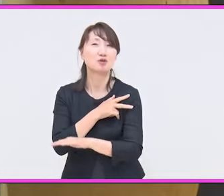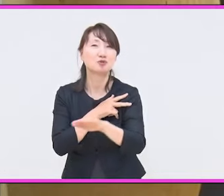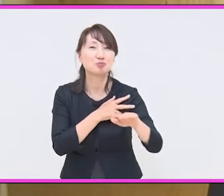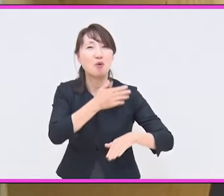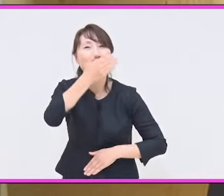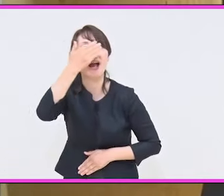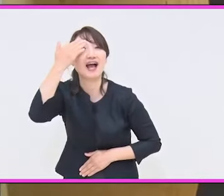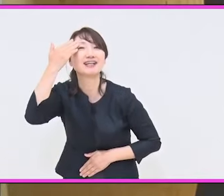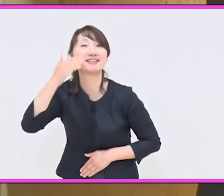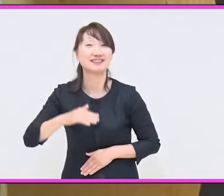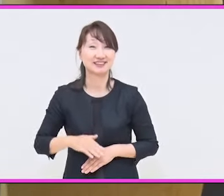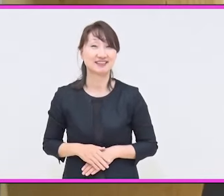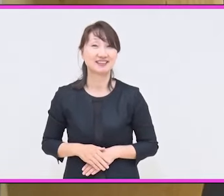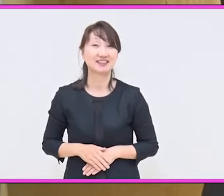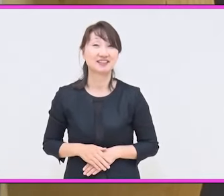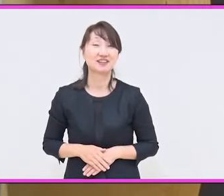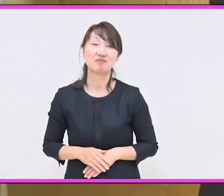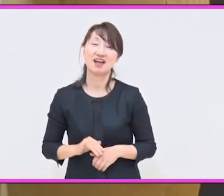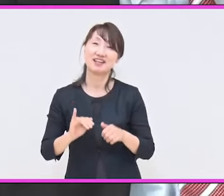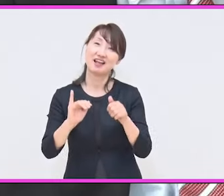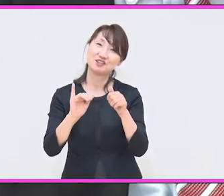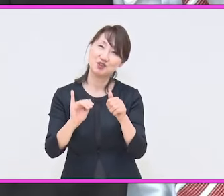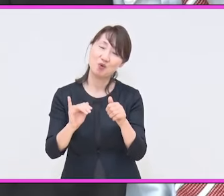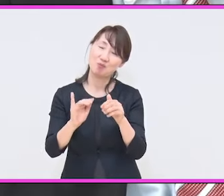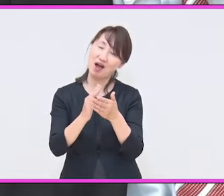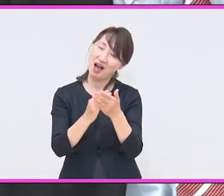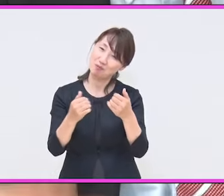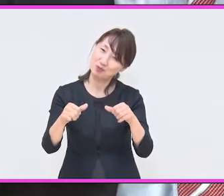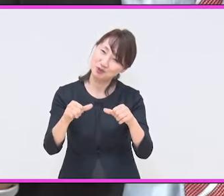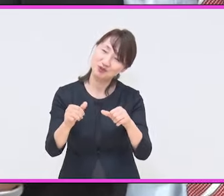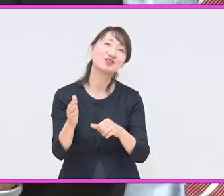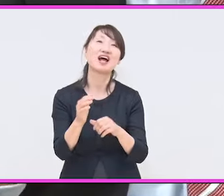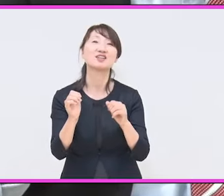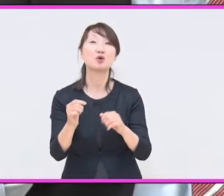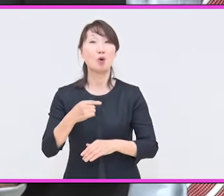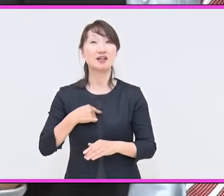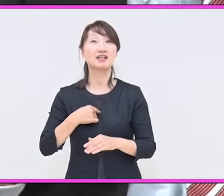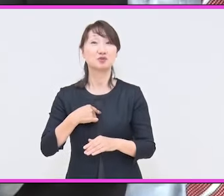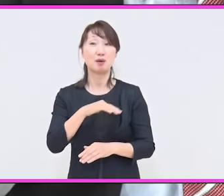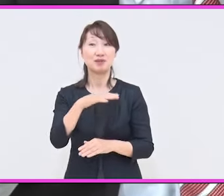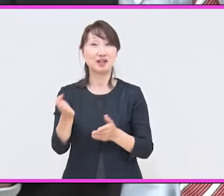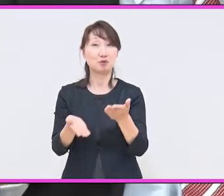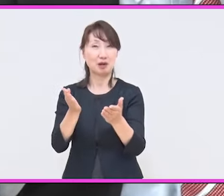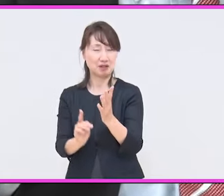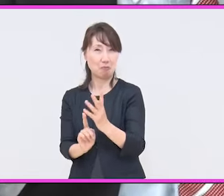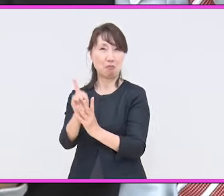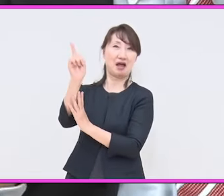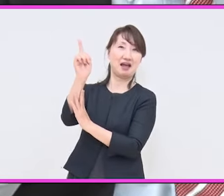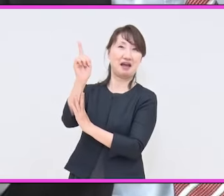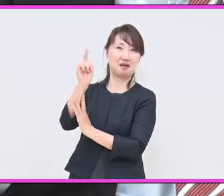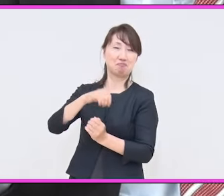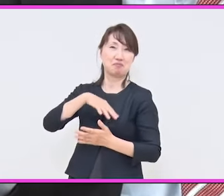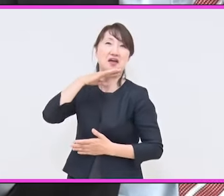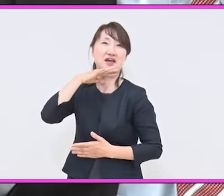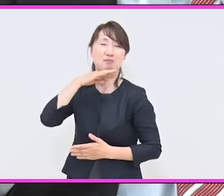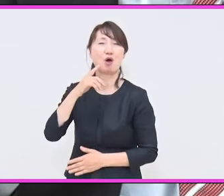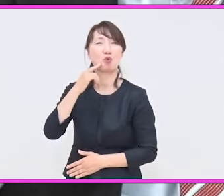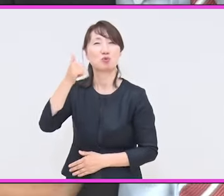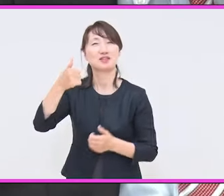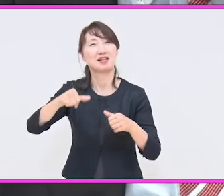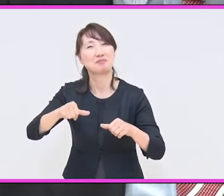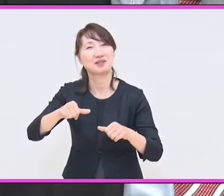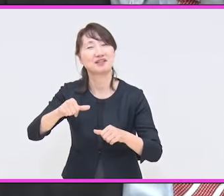まあ、男女半々くらいなんですけど、私はもう飛び抜けてあの父親の